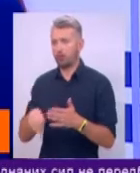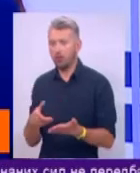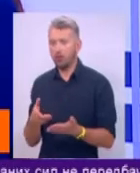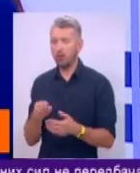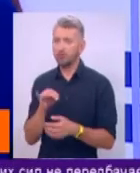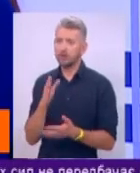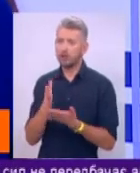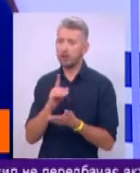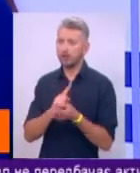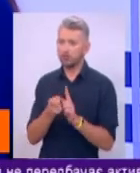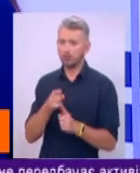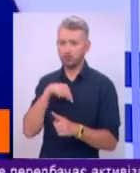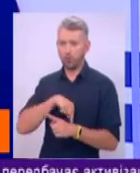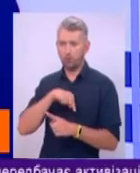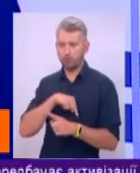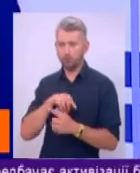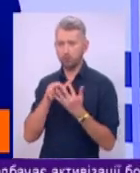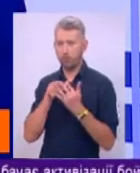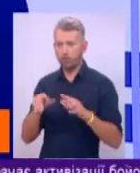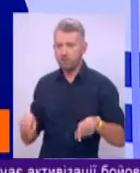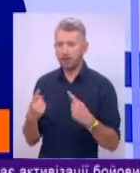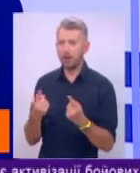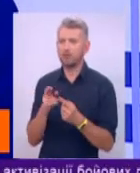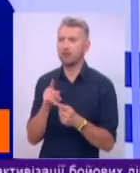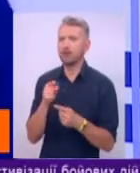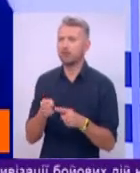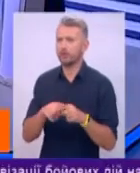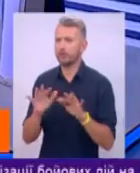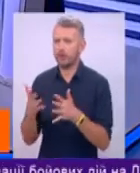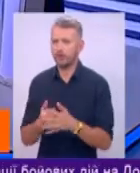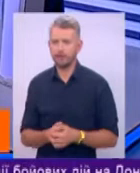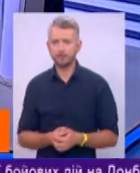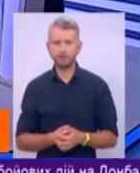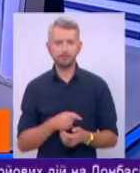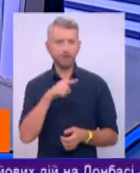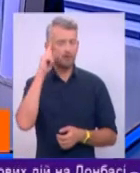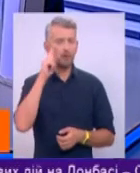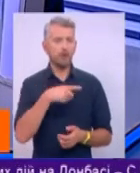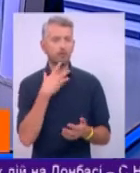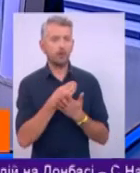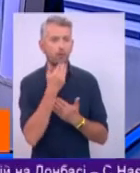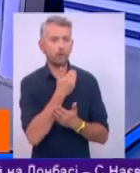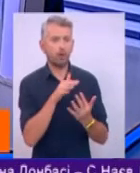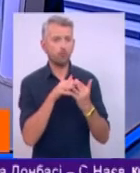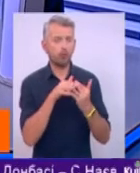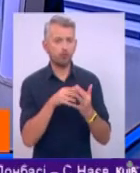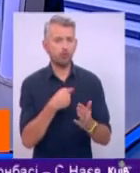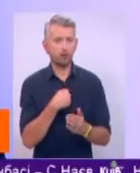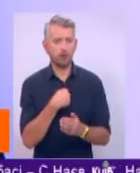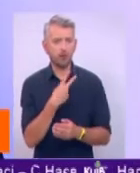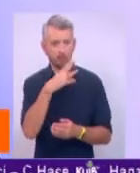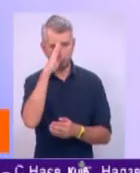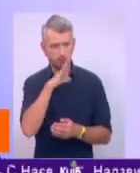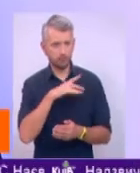можливо, навпаки, бойове піднесення бойового духу? Як там відбувається? Ви знаєте, в своєму останньому бою я двом хлопцям